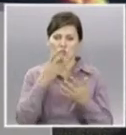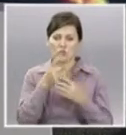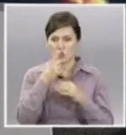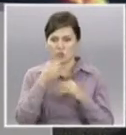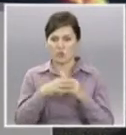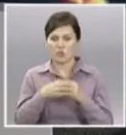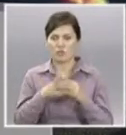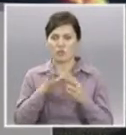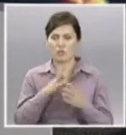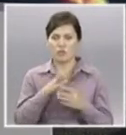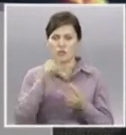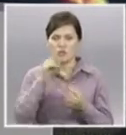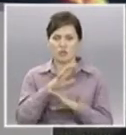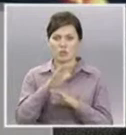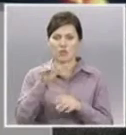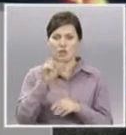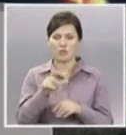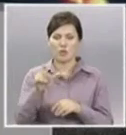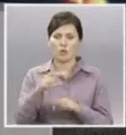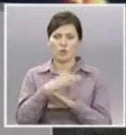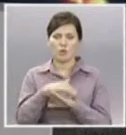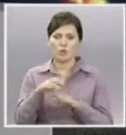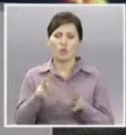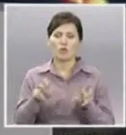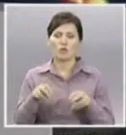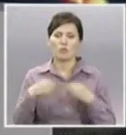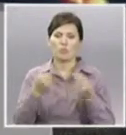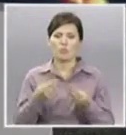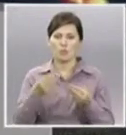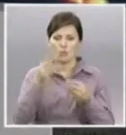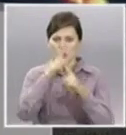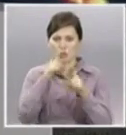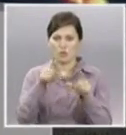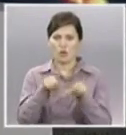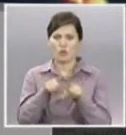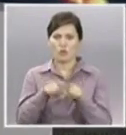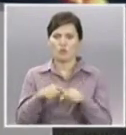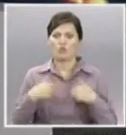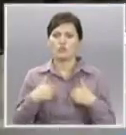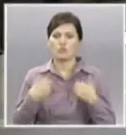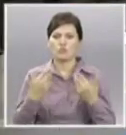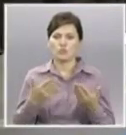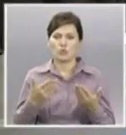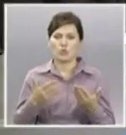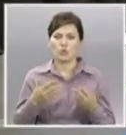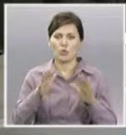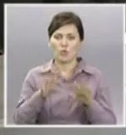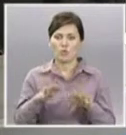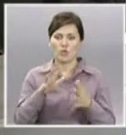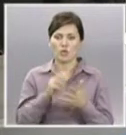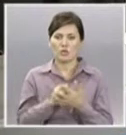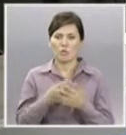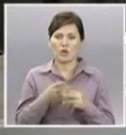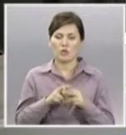жақындарына тағысын тағы лайықты емес адамдарға көше атауларын беру, елді мекен атауларын беру деген мәселе жоқ, сондайлар орын алған.